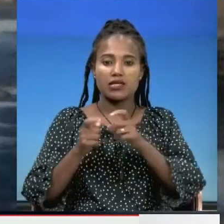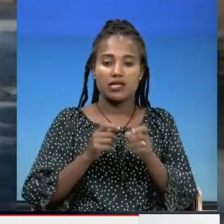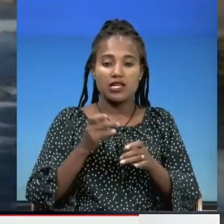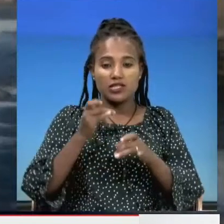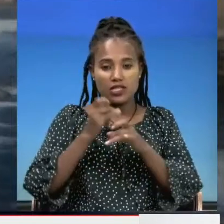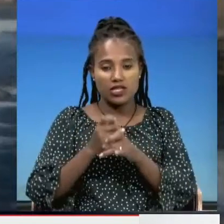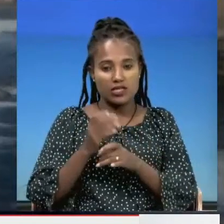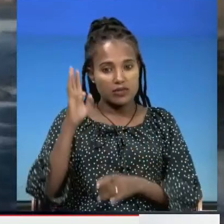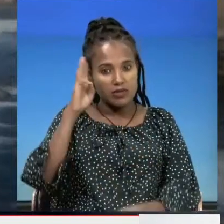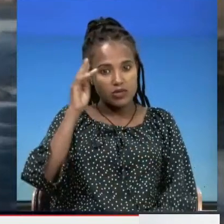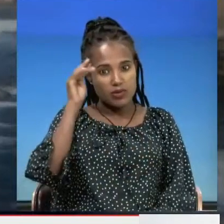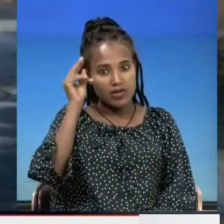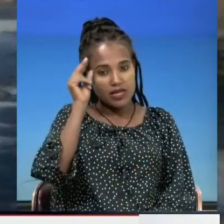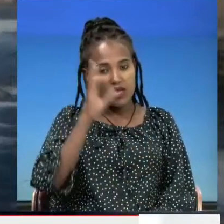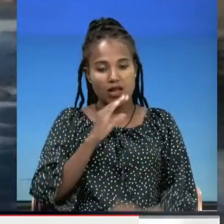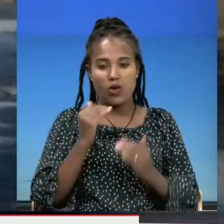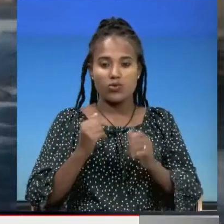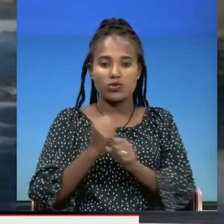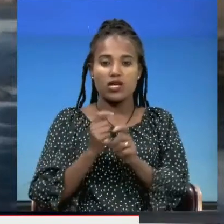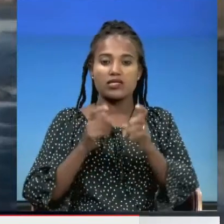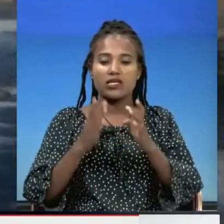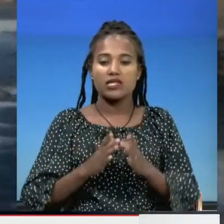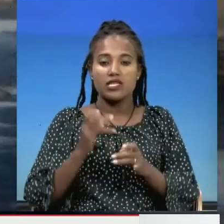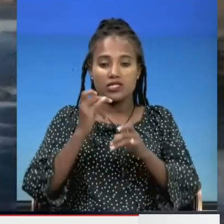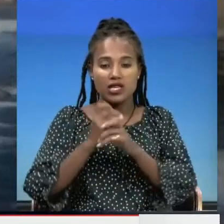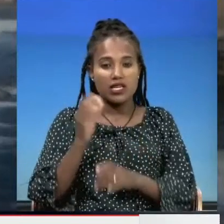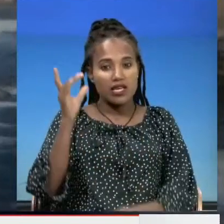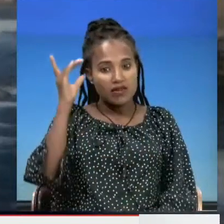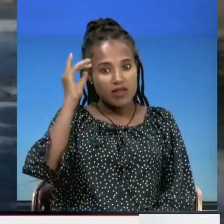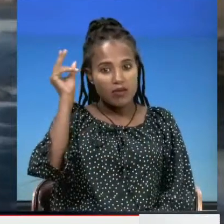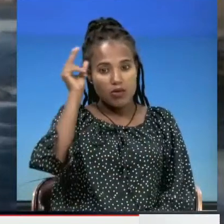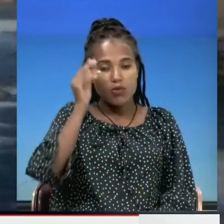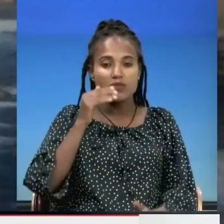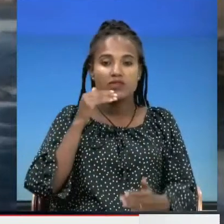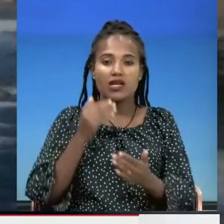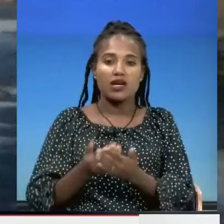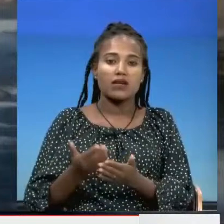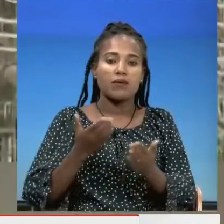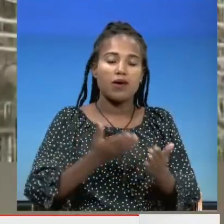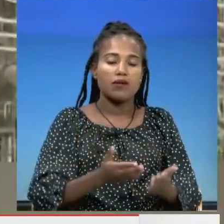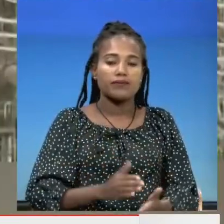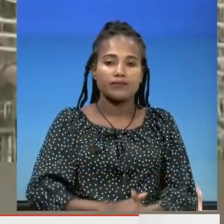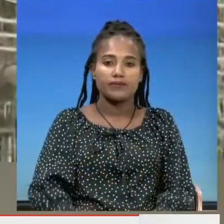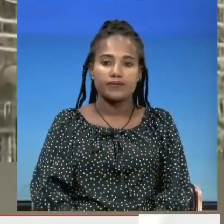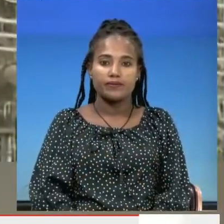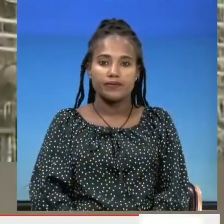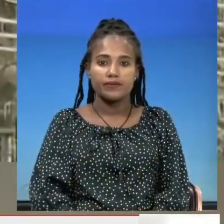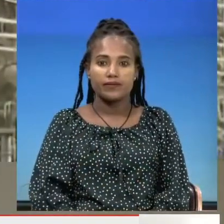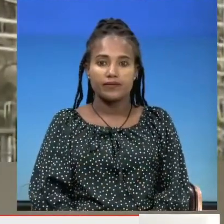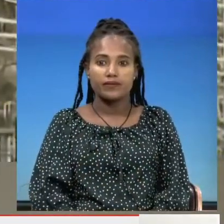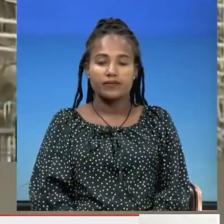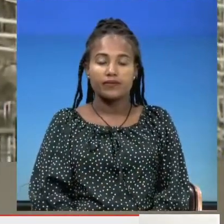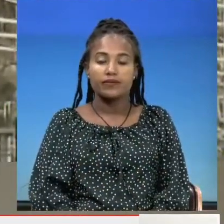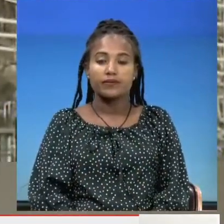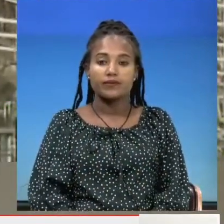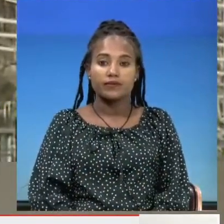ኢንጂነር ስመኘው በቀለና ለአሁኑ ስራ አስኪያጅ ኢንጂነር ክፍሌ ሆሮ ምስጋናቸውን አቀርበዋል።